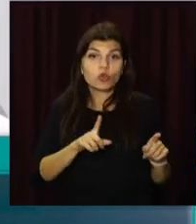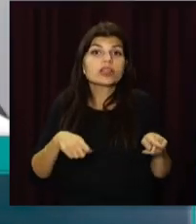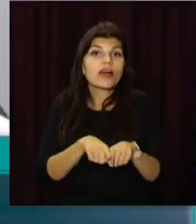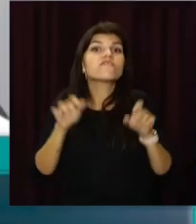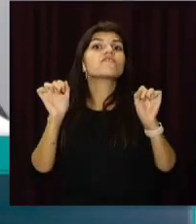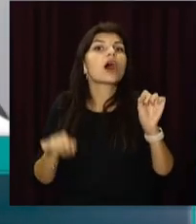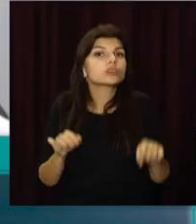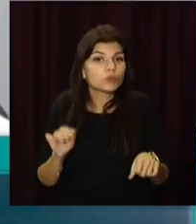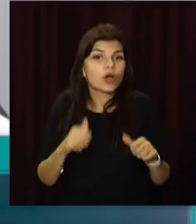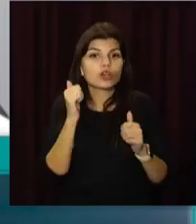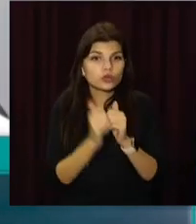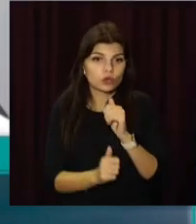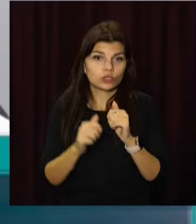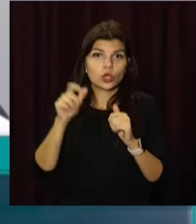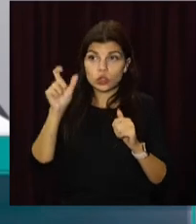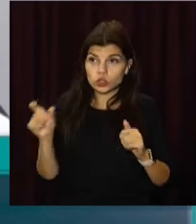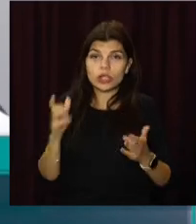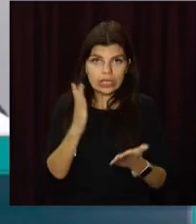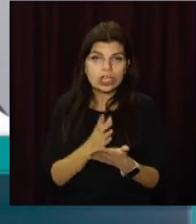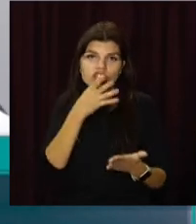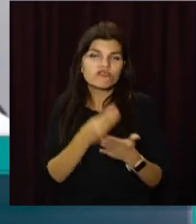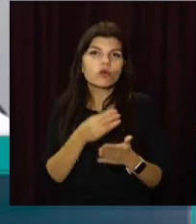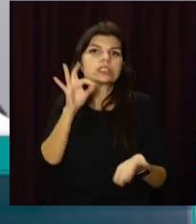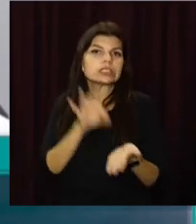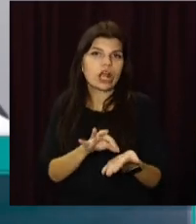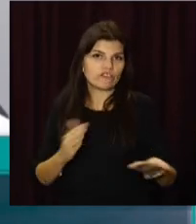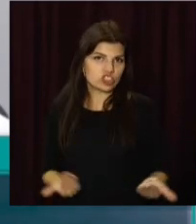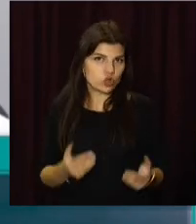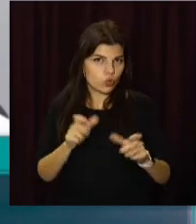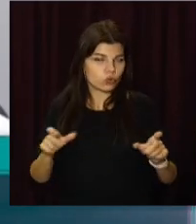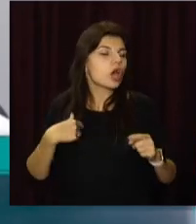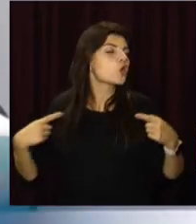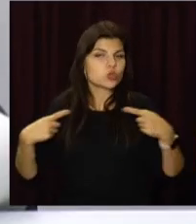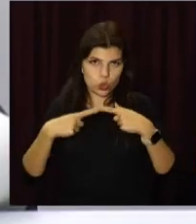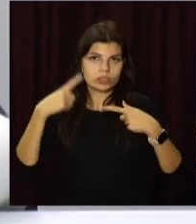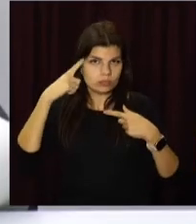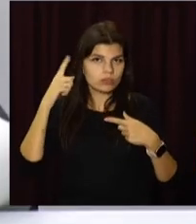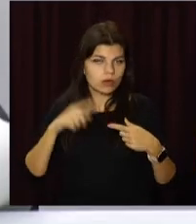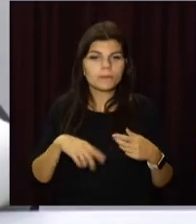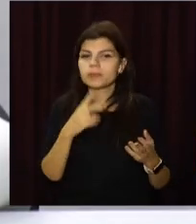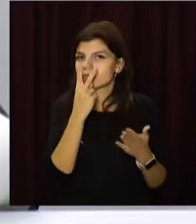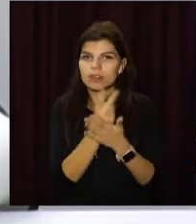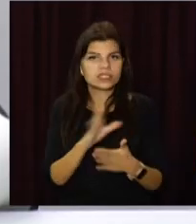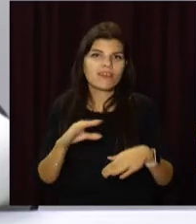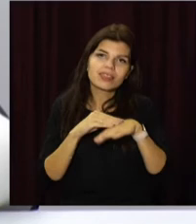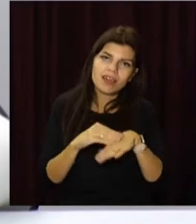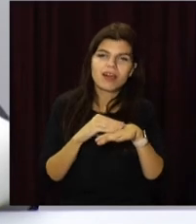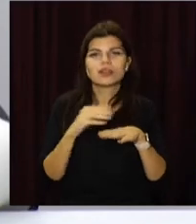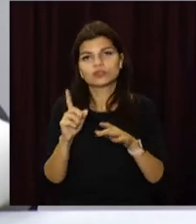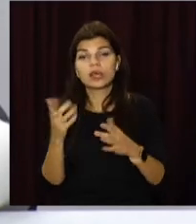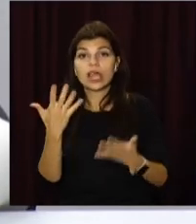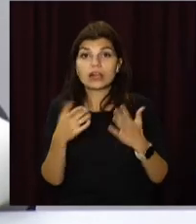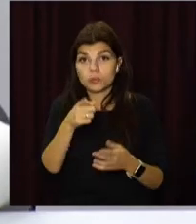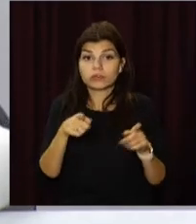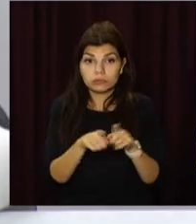можливо. Кожна душа прийшла з определеною місією. От це я точно знаю. Независимо от тела и всего остального. И если тебе